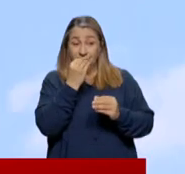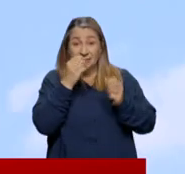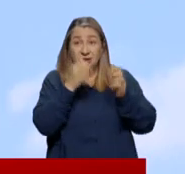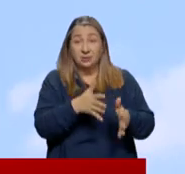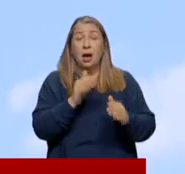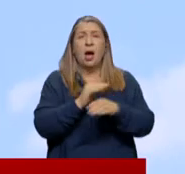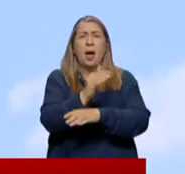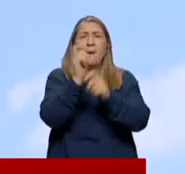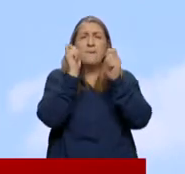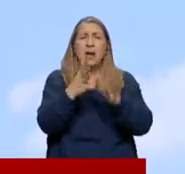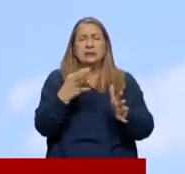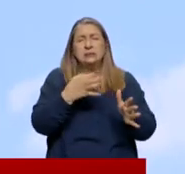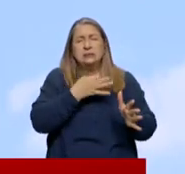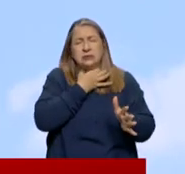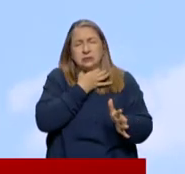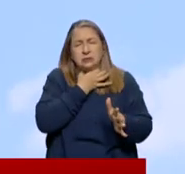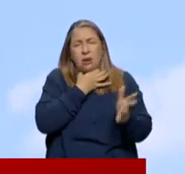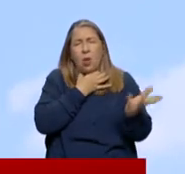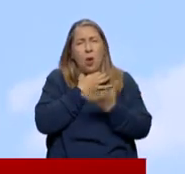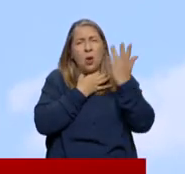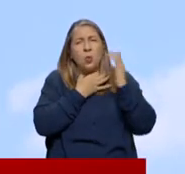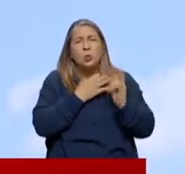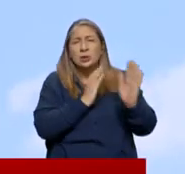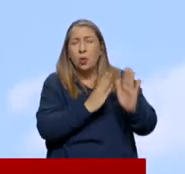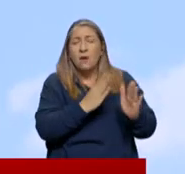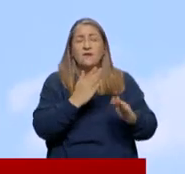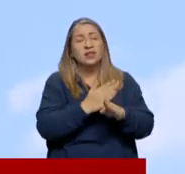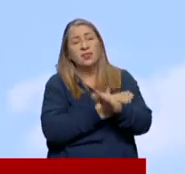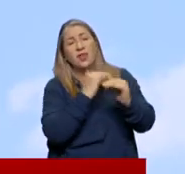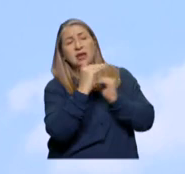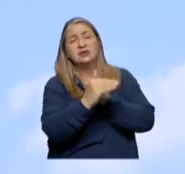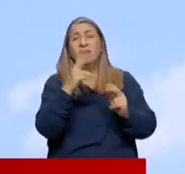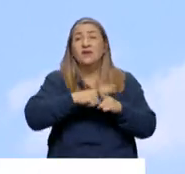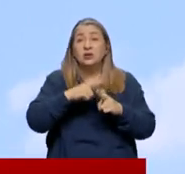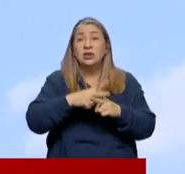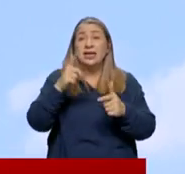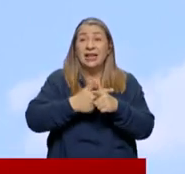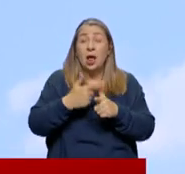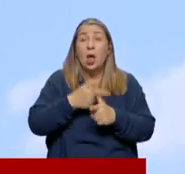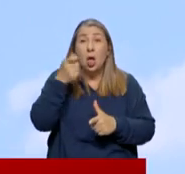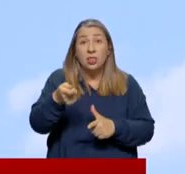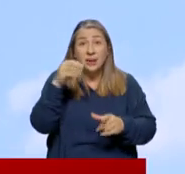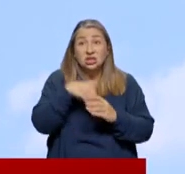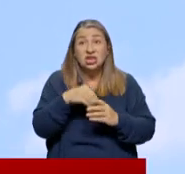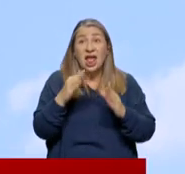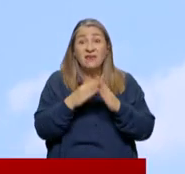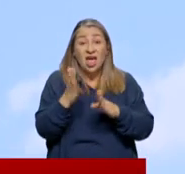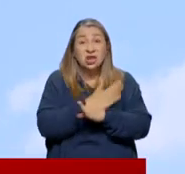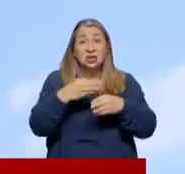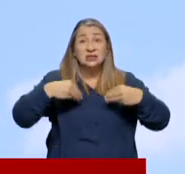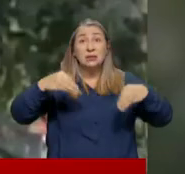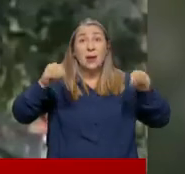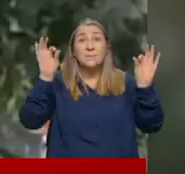Hayat pahalılığı yokluk öyle bir noktadaki Bu ülkenin vatandaşları artık faturasını kirasını ödemek için evindeki